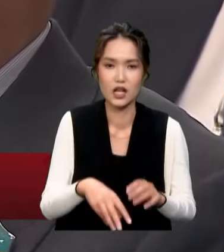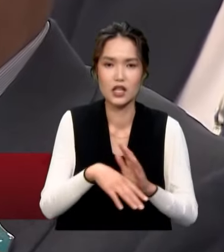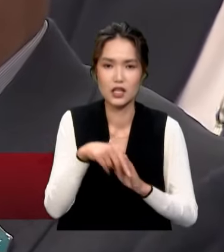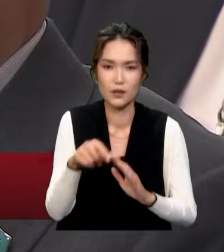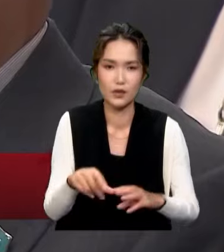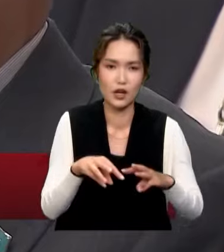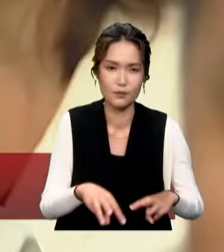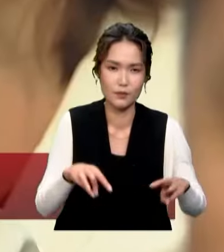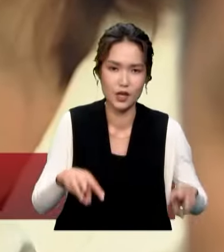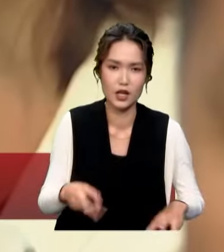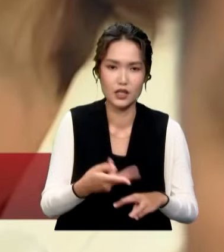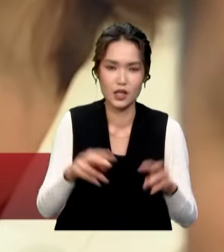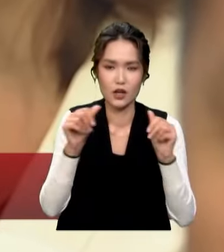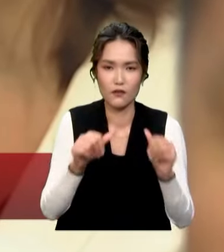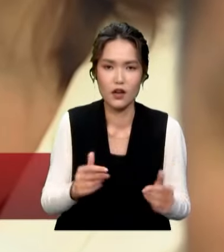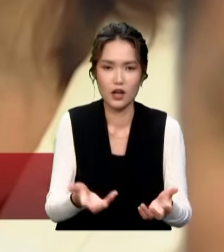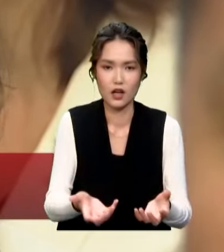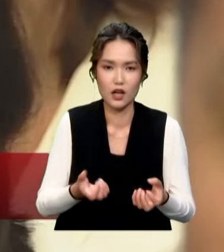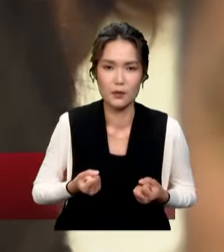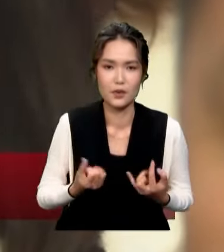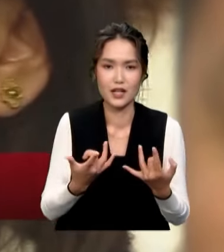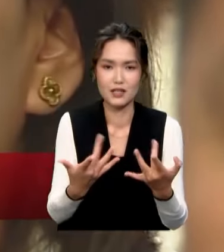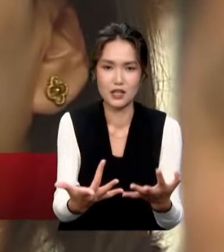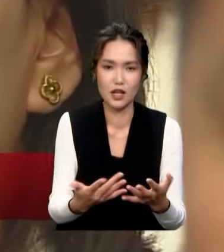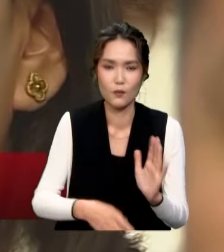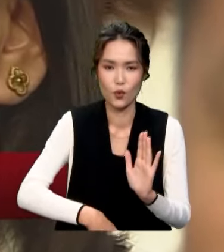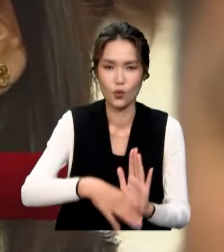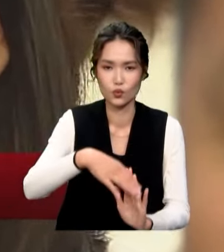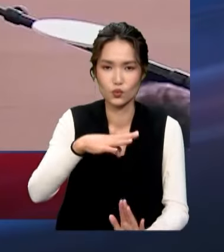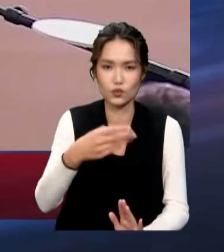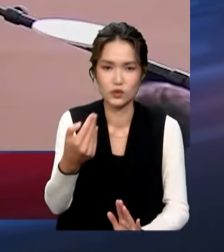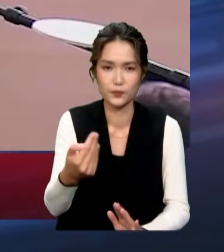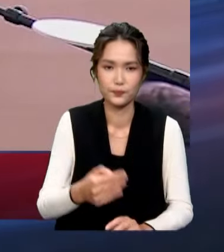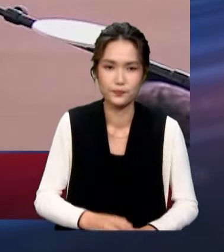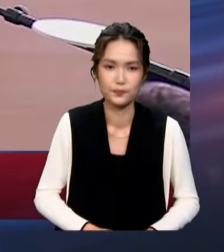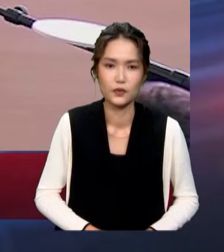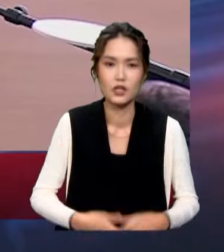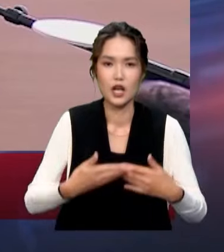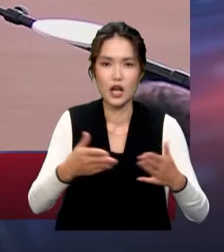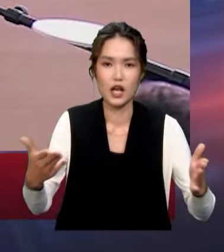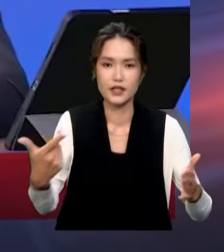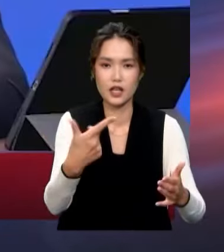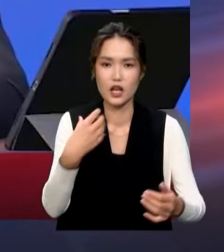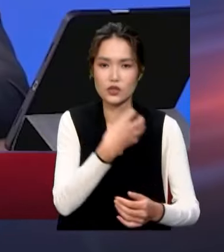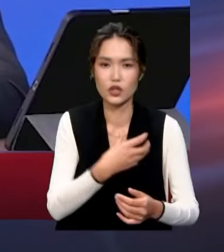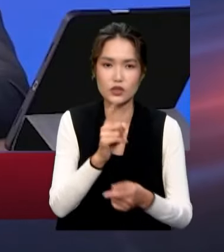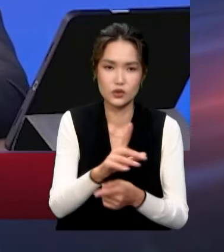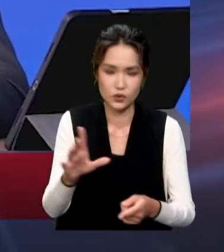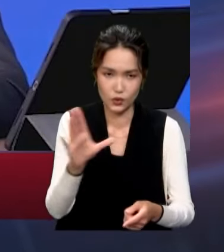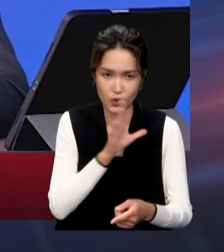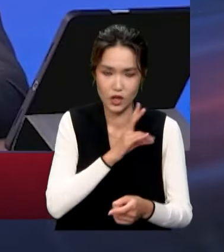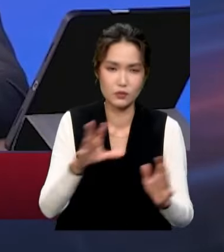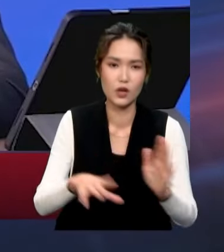Маслихатов. И этот формат, видимо, требует улучшения. Открытыми гражданам должны быть не только